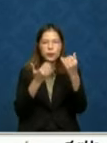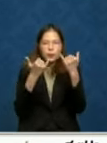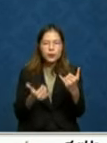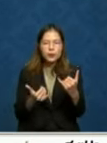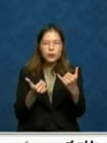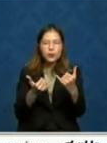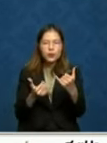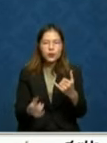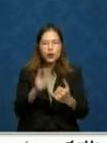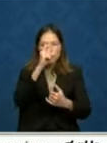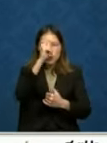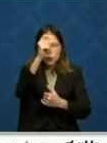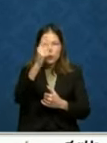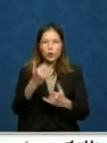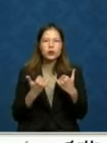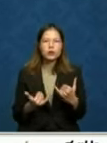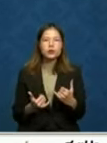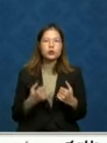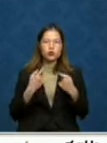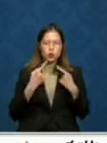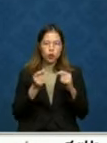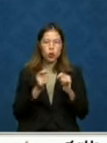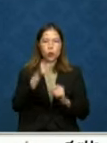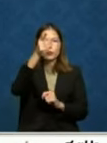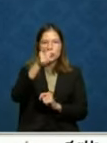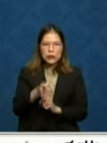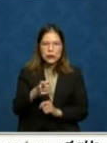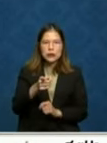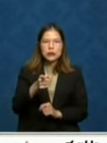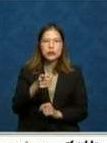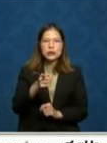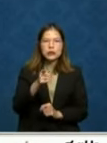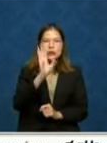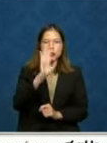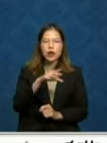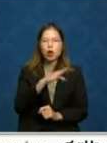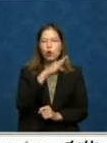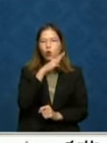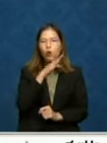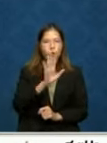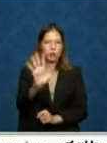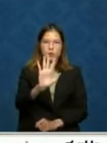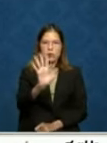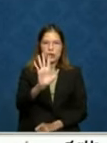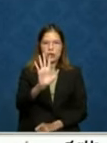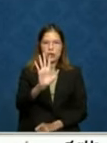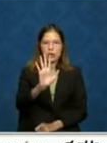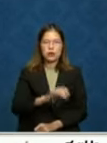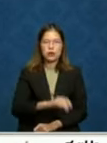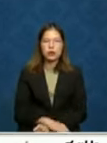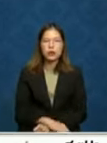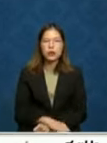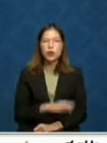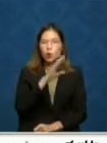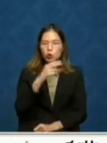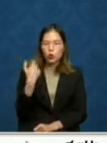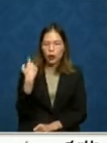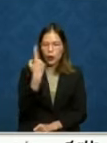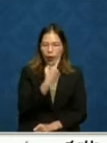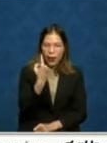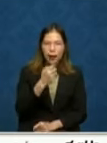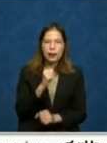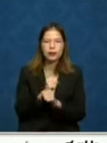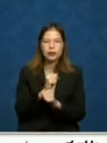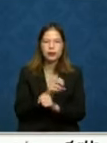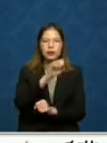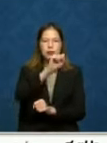งเกียรตินี้ต้องตอบข้อจริงเท่านั้นไม่มีข้อเท็จผู้ใดเป็นดำรงตำแหน่ง